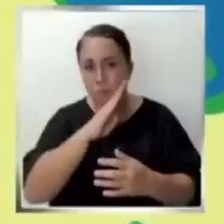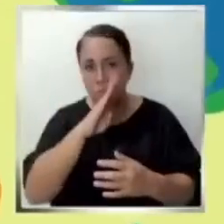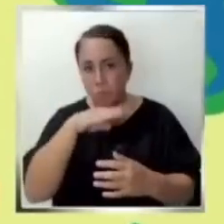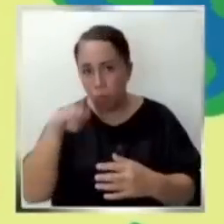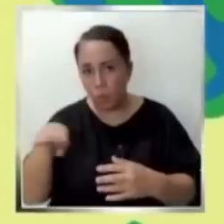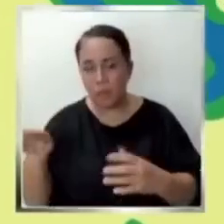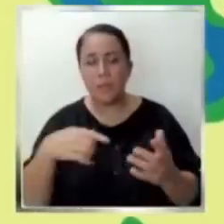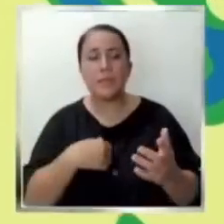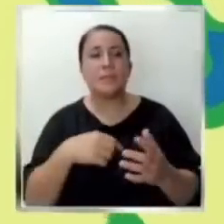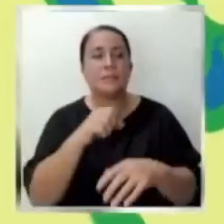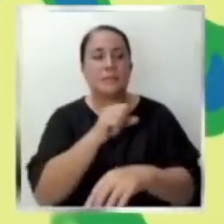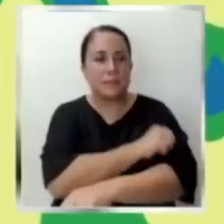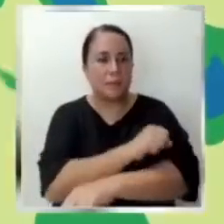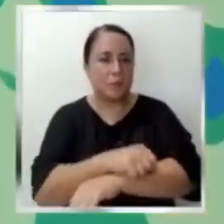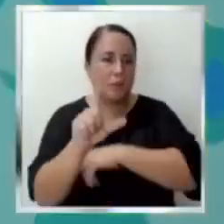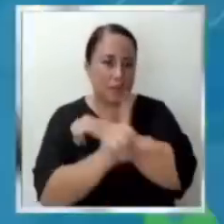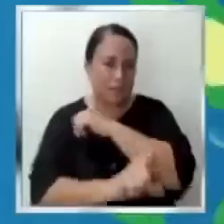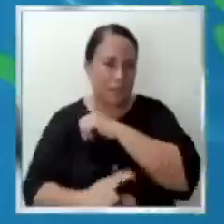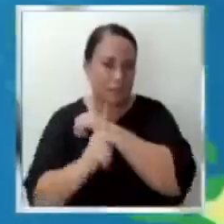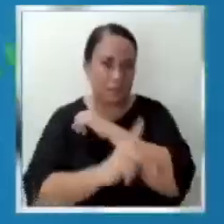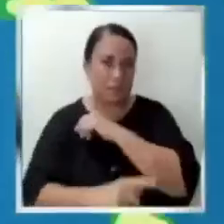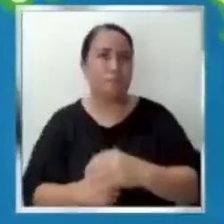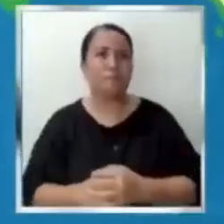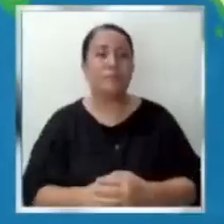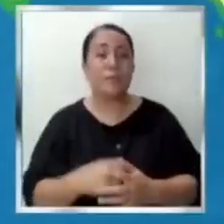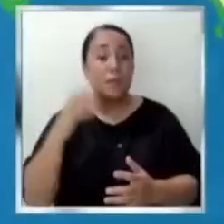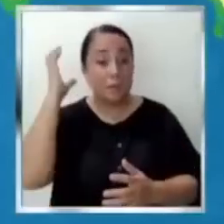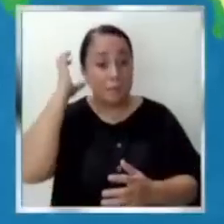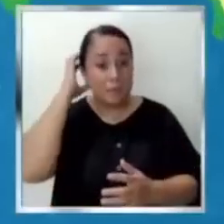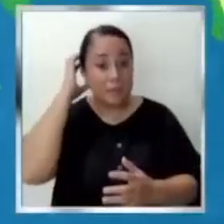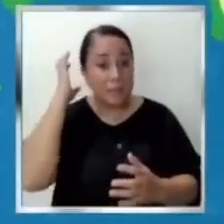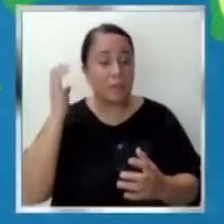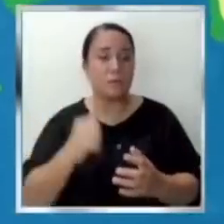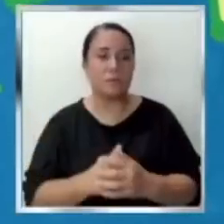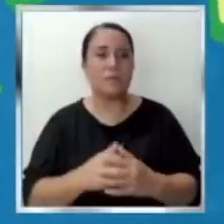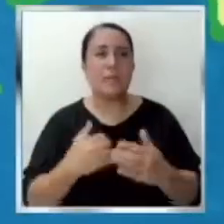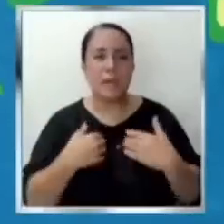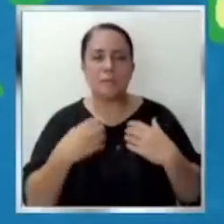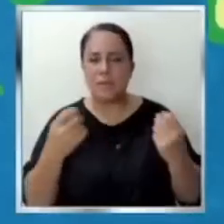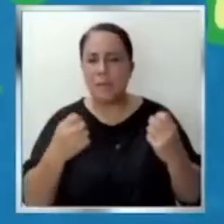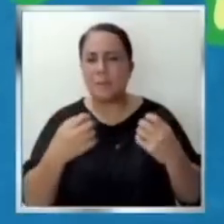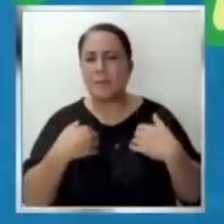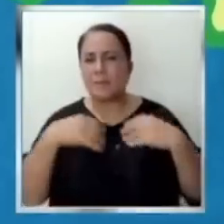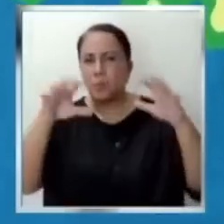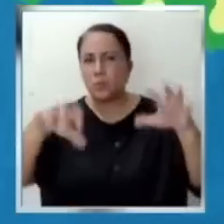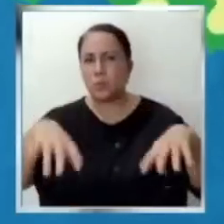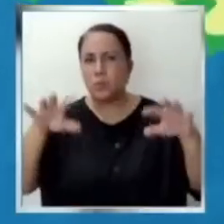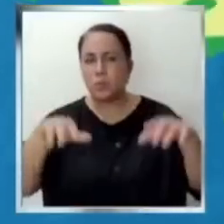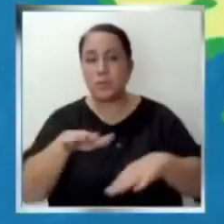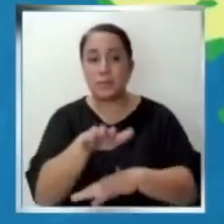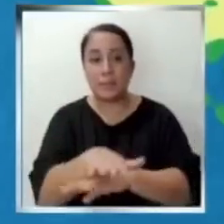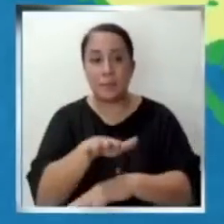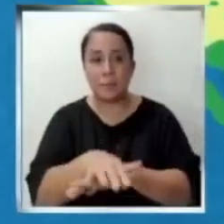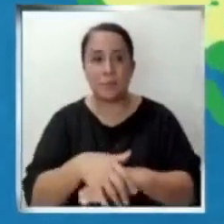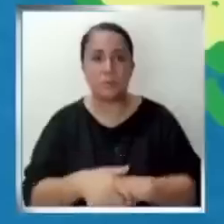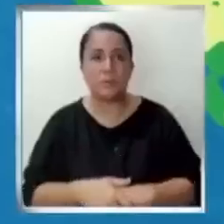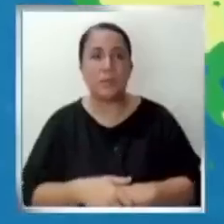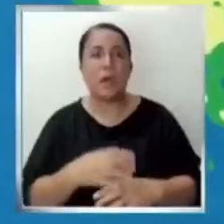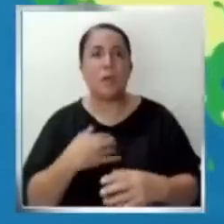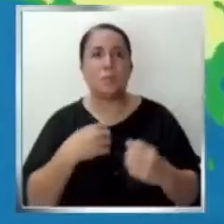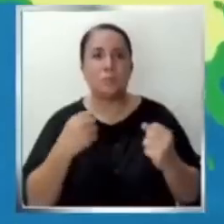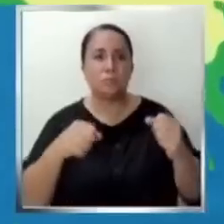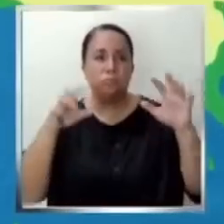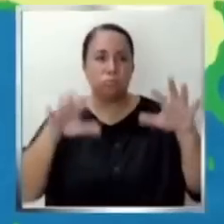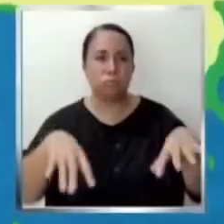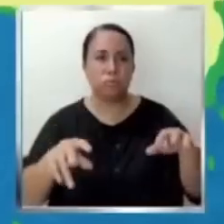Leyte provinces. Sa mga taga Mindanao naman, maraming lugar ang uulanin lalo na po sa hapon. May malalakas na ulan sa